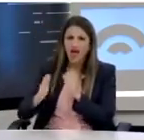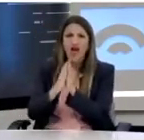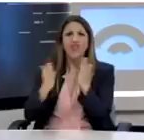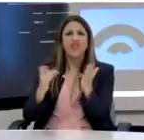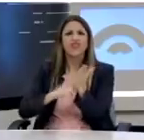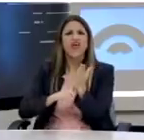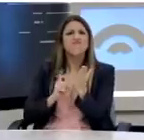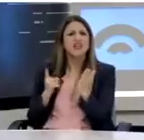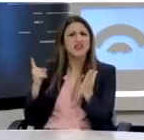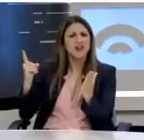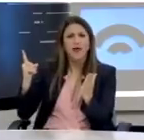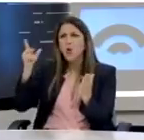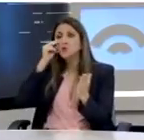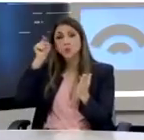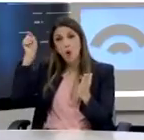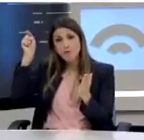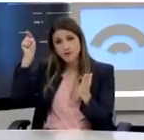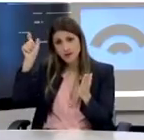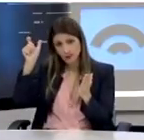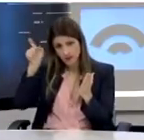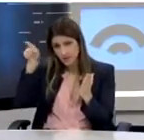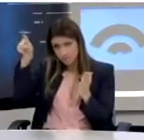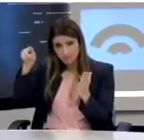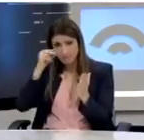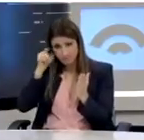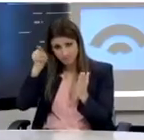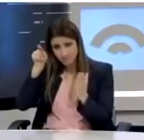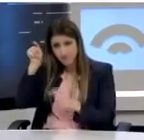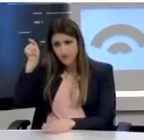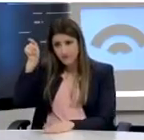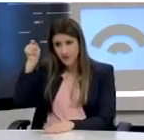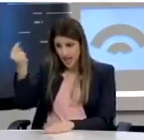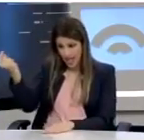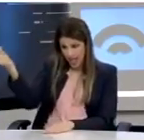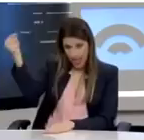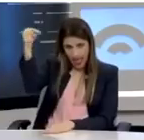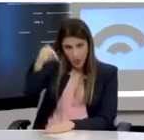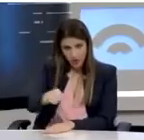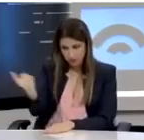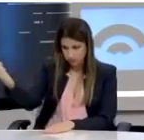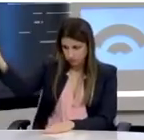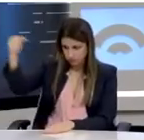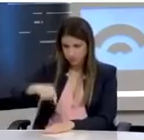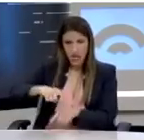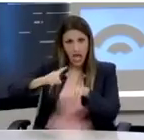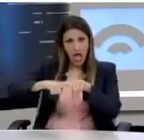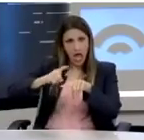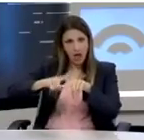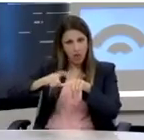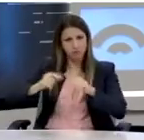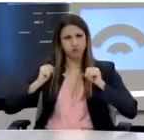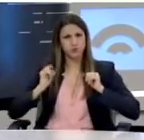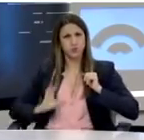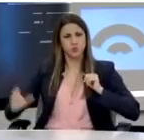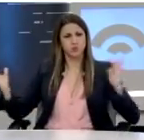διαβατήρια των γειτόνων μας, που τους αποκαλείται Σκοπιανούς, έρχονται εδώ στην Ελλάδα οι γειτονές μας, κάνουν τα μπάνια τους στη